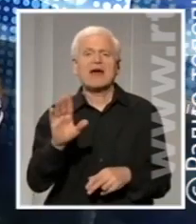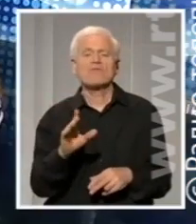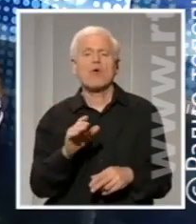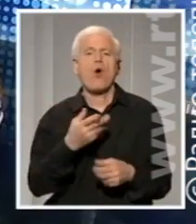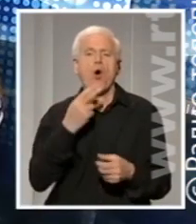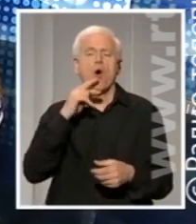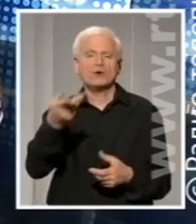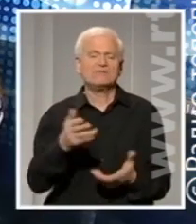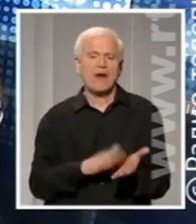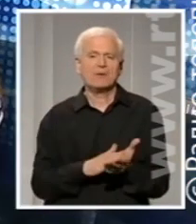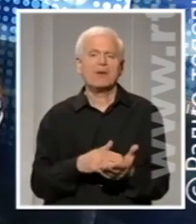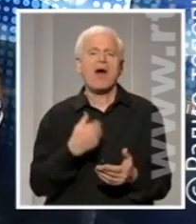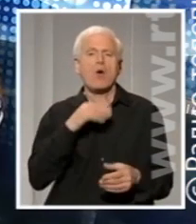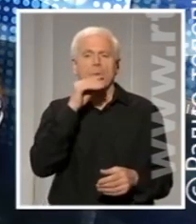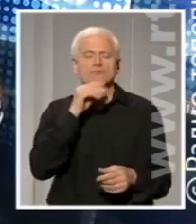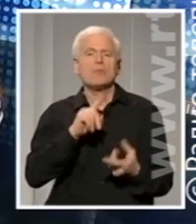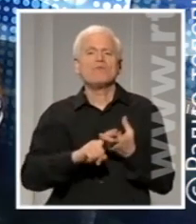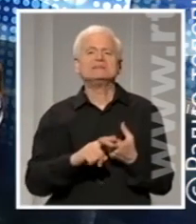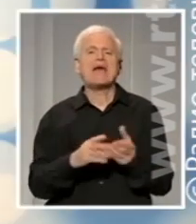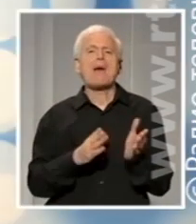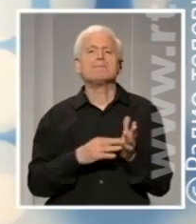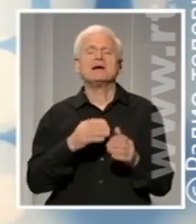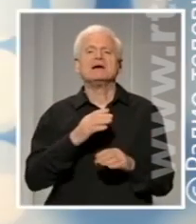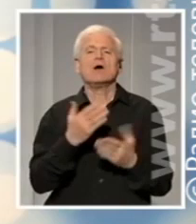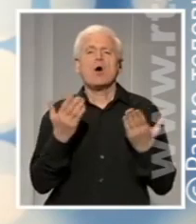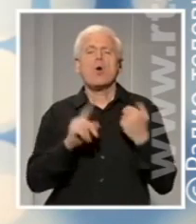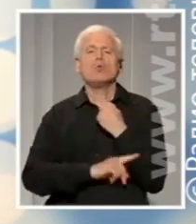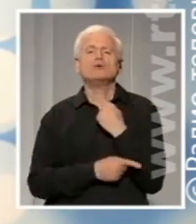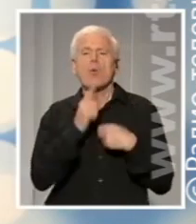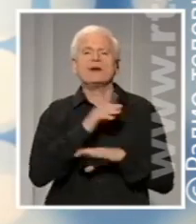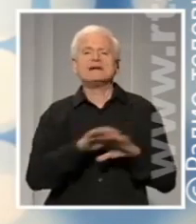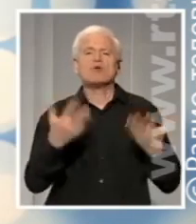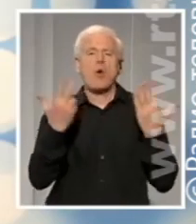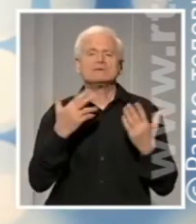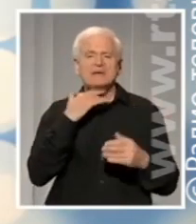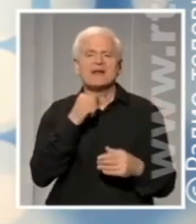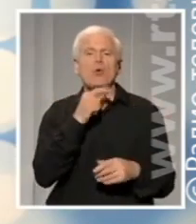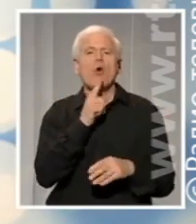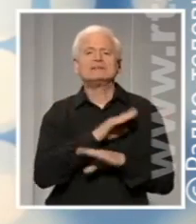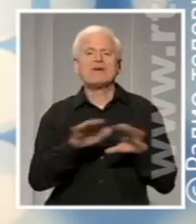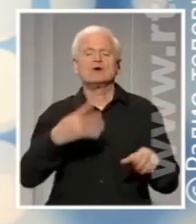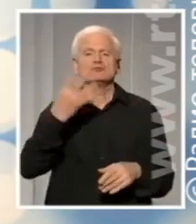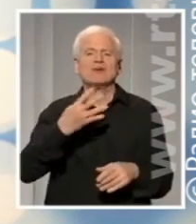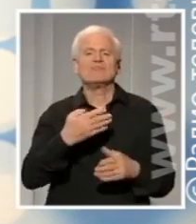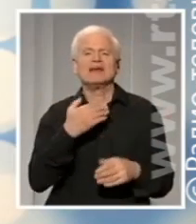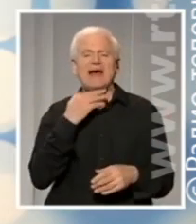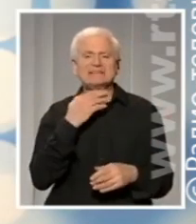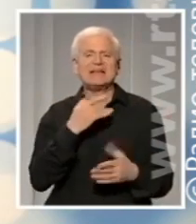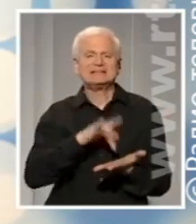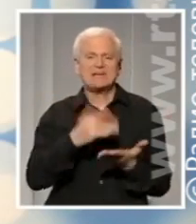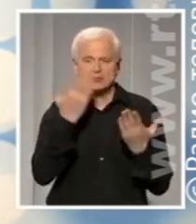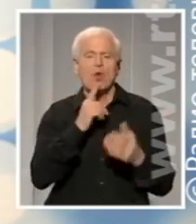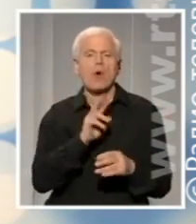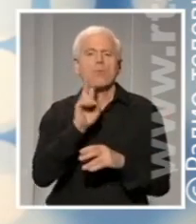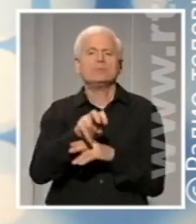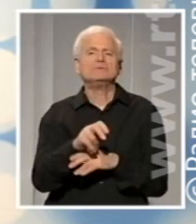odziva? Pogotovo ako pričamo o maturantima, oni koji završavaju 8. razred i oni koji završavaju 4. razred moraju da se upišu na fakultete, u